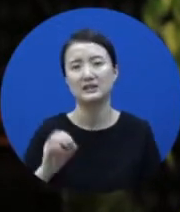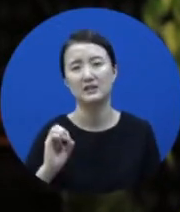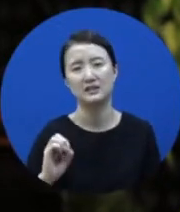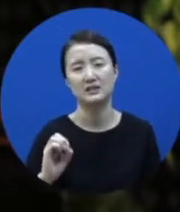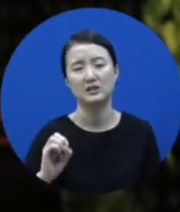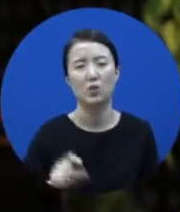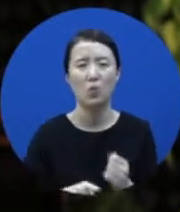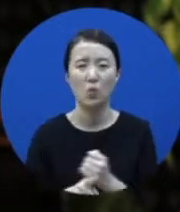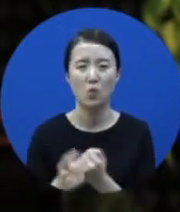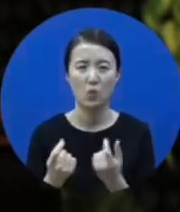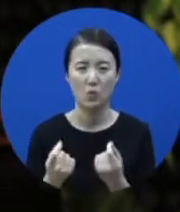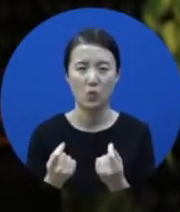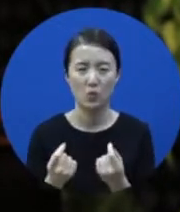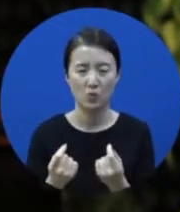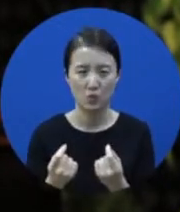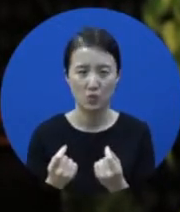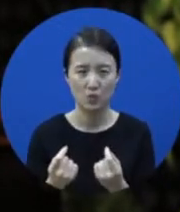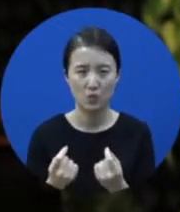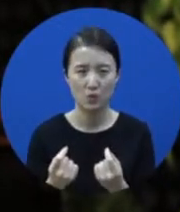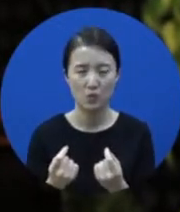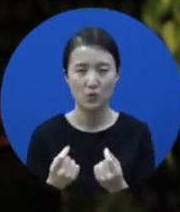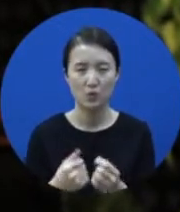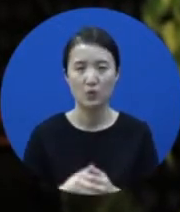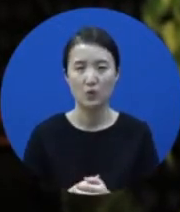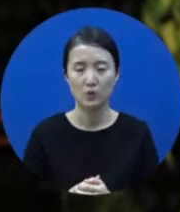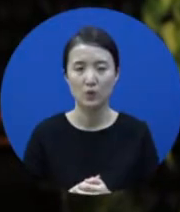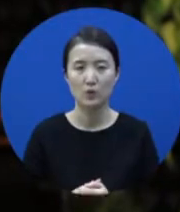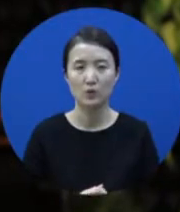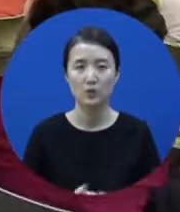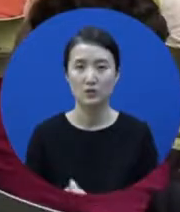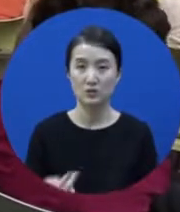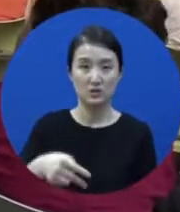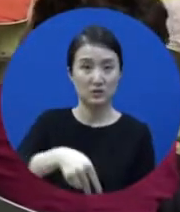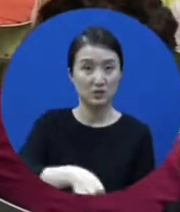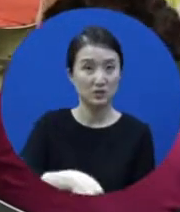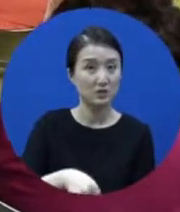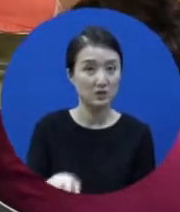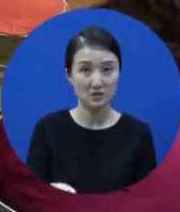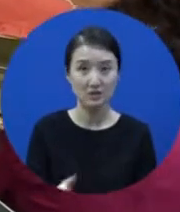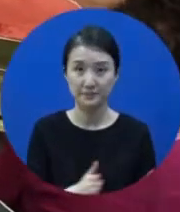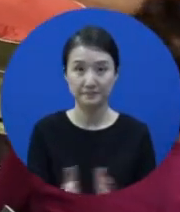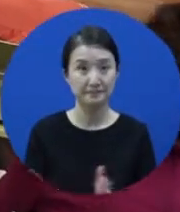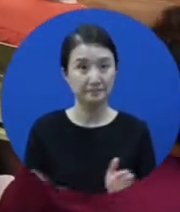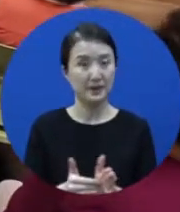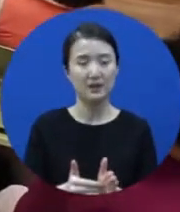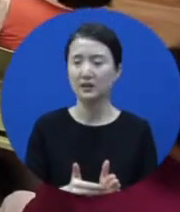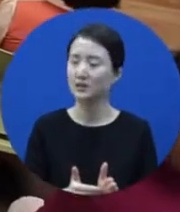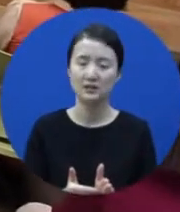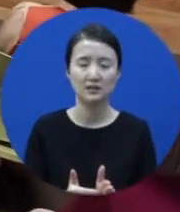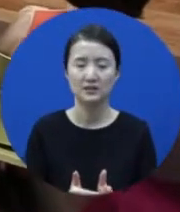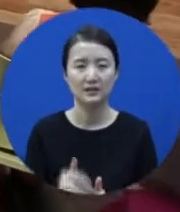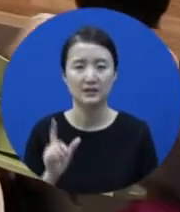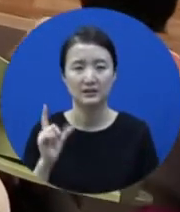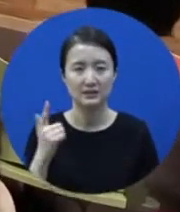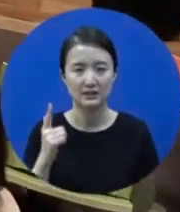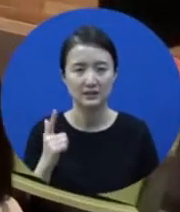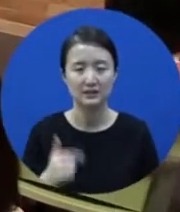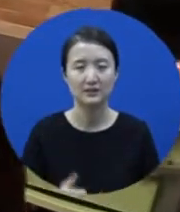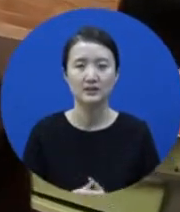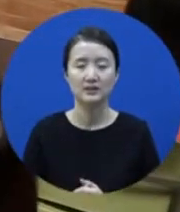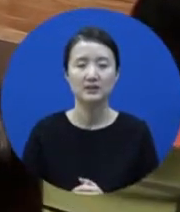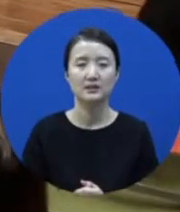앞에서 발표하실 때는요, 그냥 그거를 읽으면 된다는데 절대로 아닙니다. 그걸 갖고 어떻게 연습하느냐에 따라서